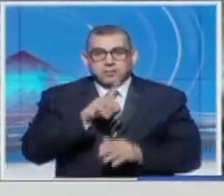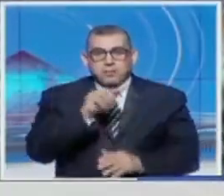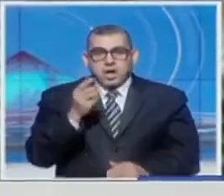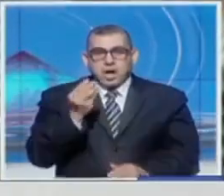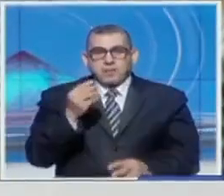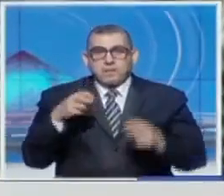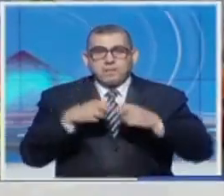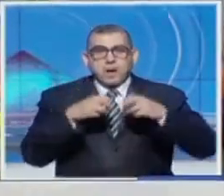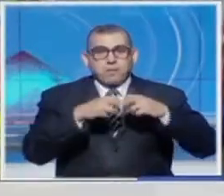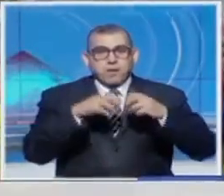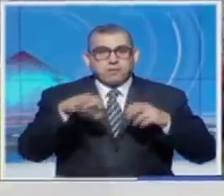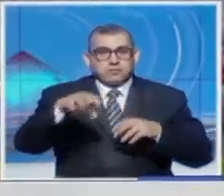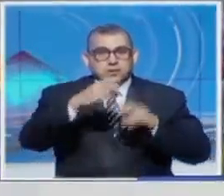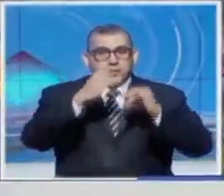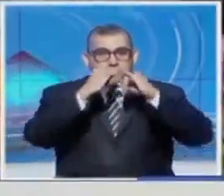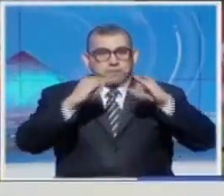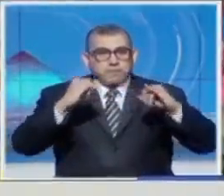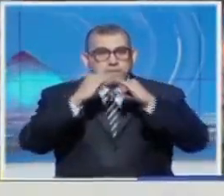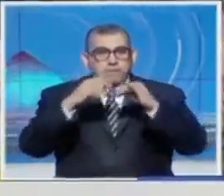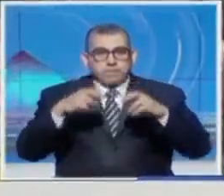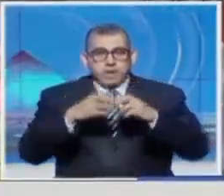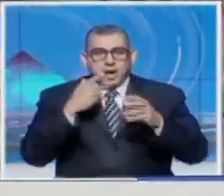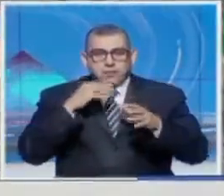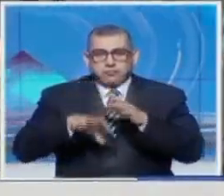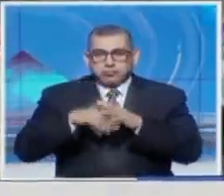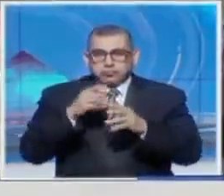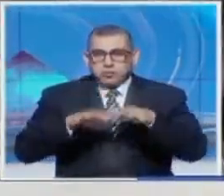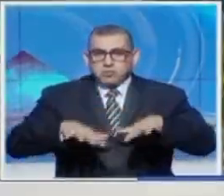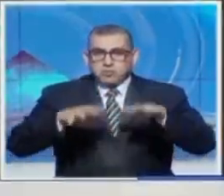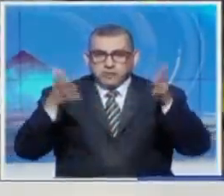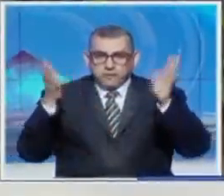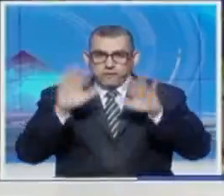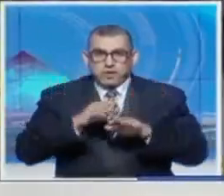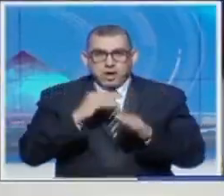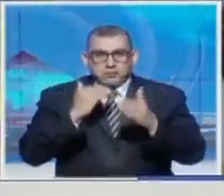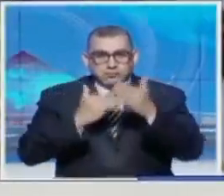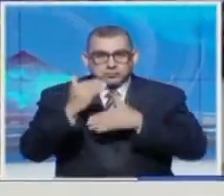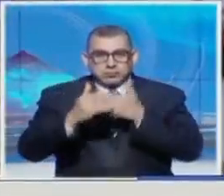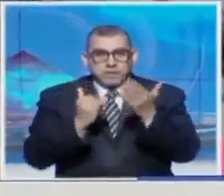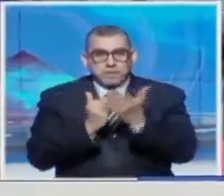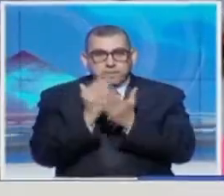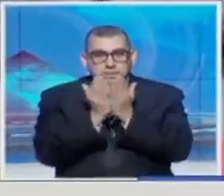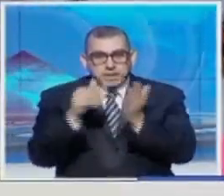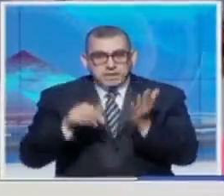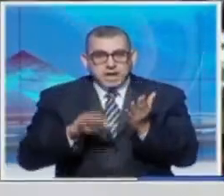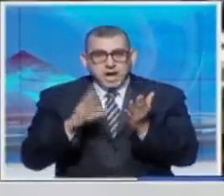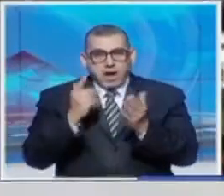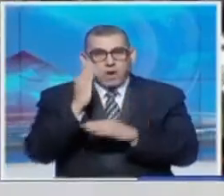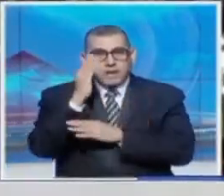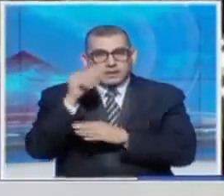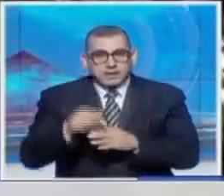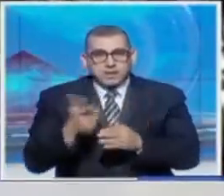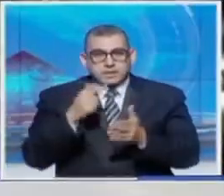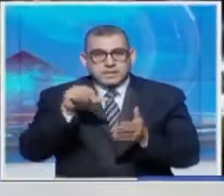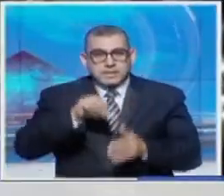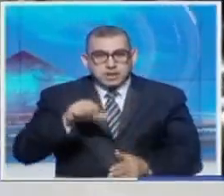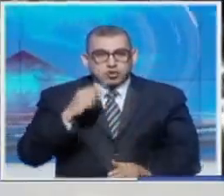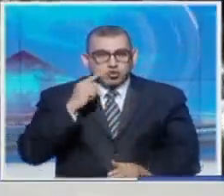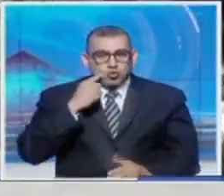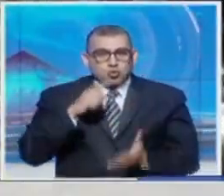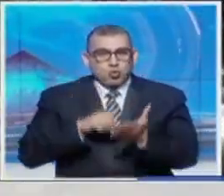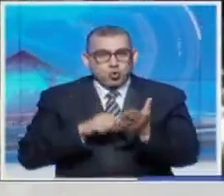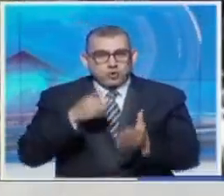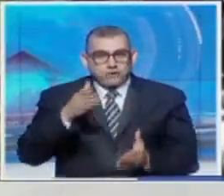140 معرض بدا الأمر على هذا الحال من حيث المعروض، سواء كانت سلع مدرسية أو سلع أساسية كالزيت والسكر